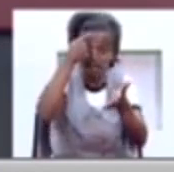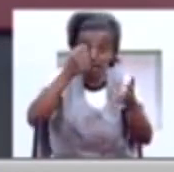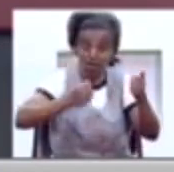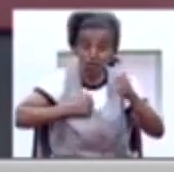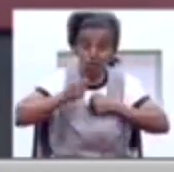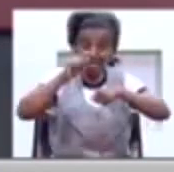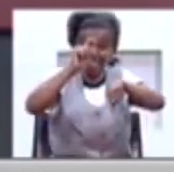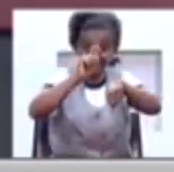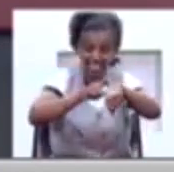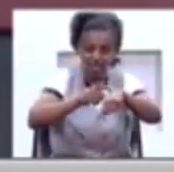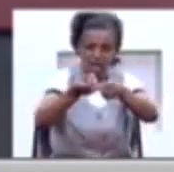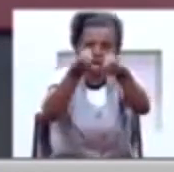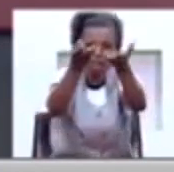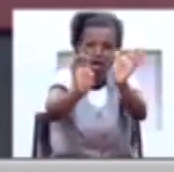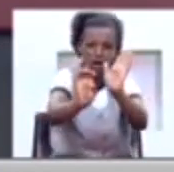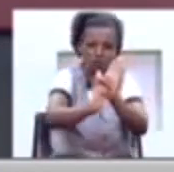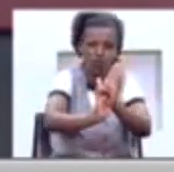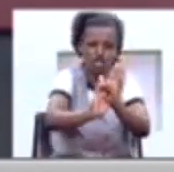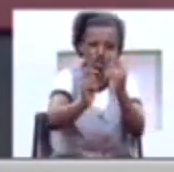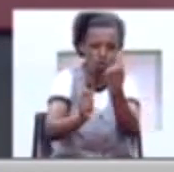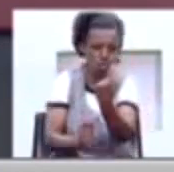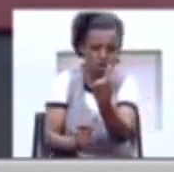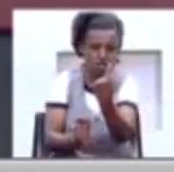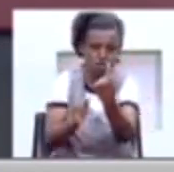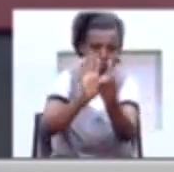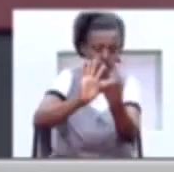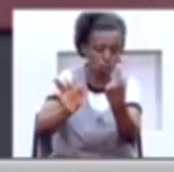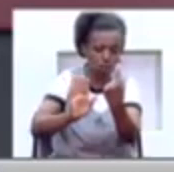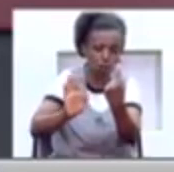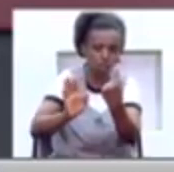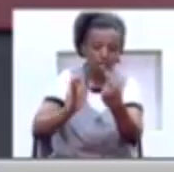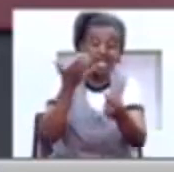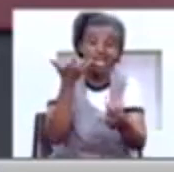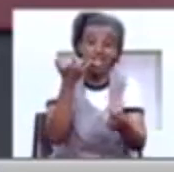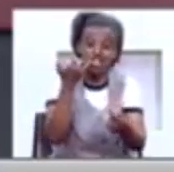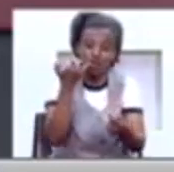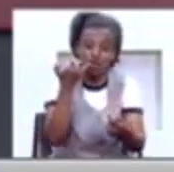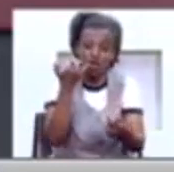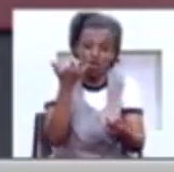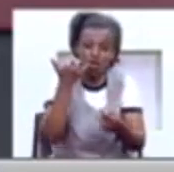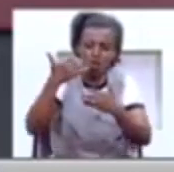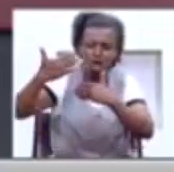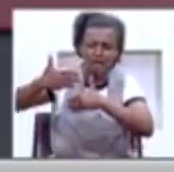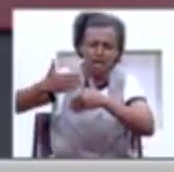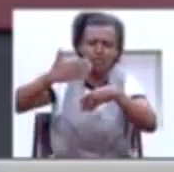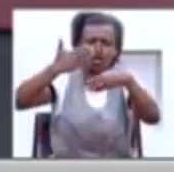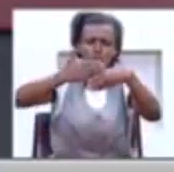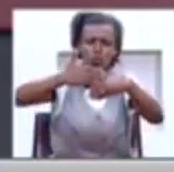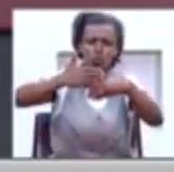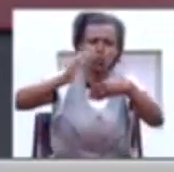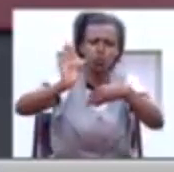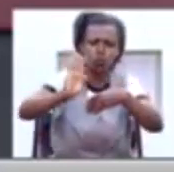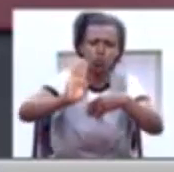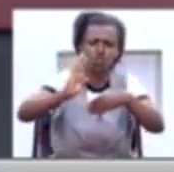icyo gihe ndabaha urugero rwa rumwe gusa prefecture ya Gikongoro ni yahanaga umupaka n'u Burundi n'ubu niko bikimeze